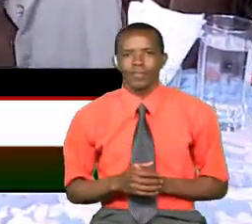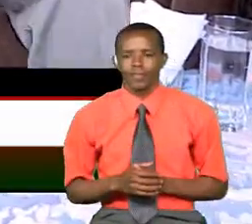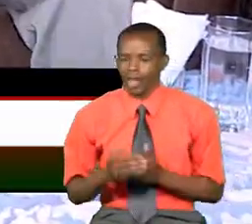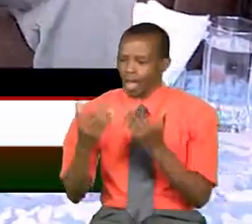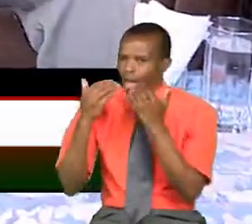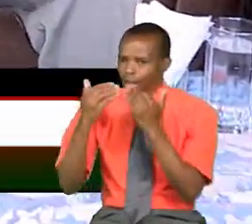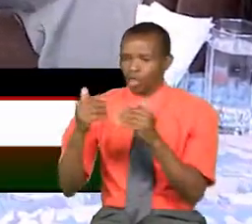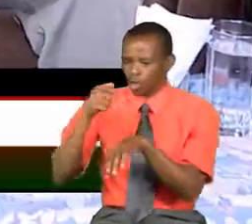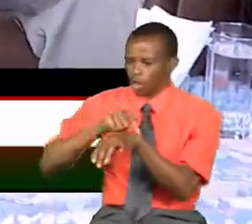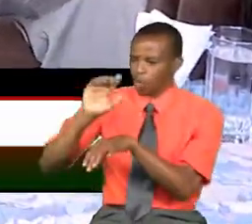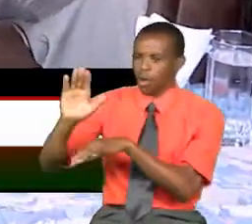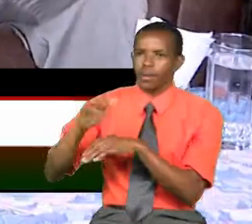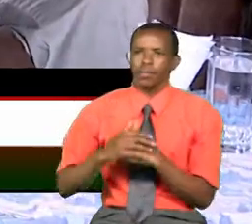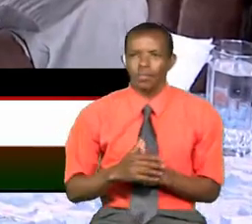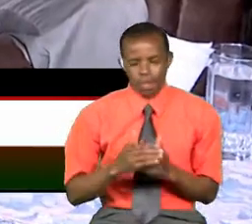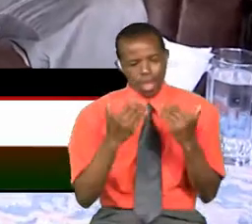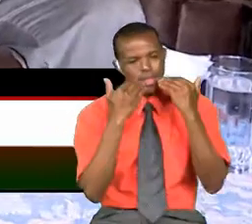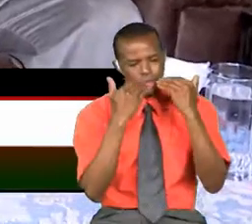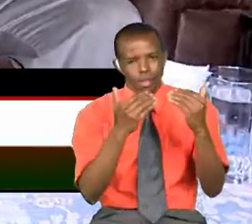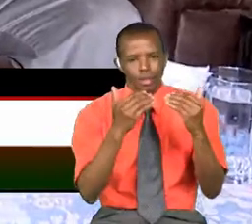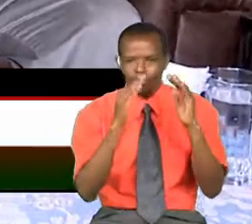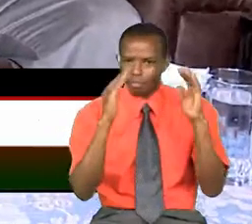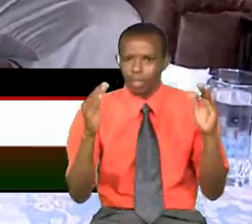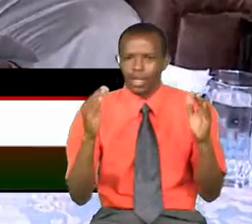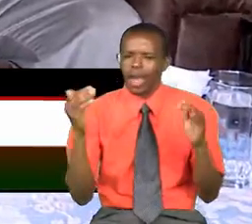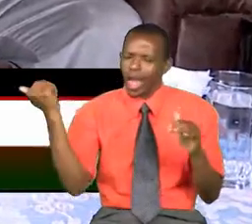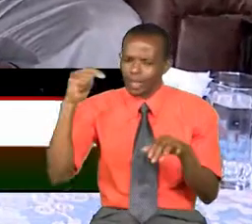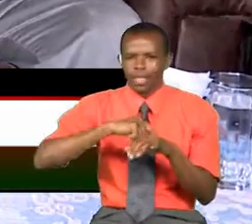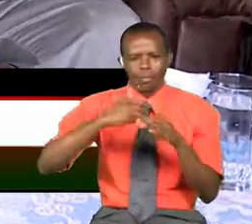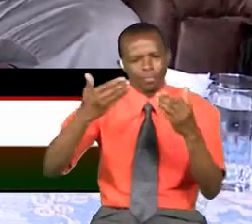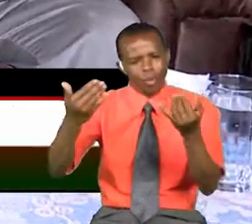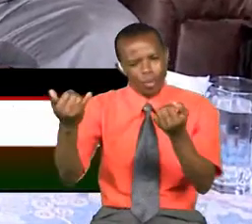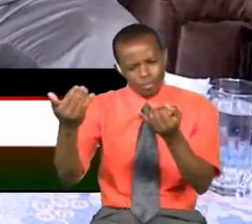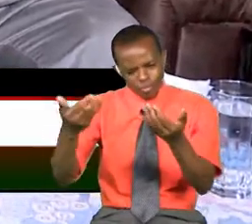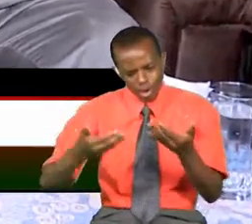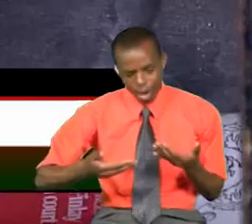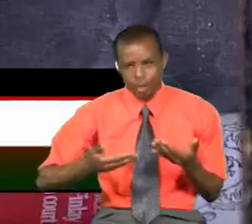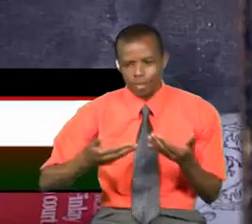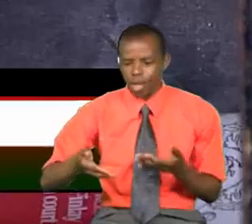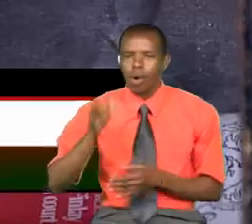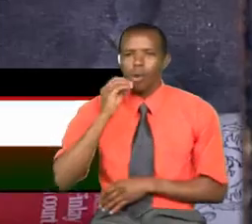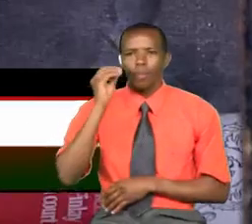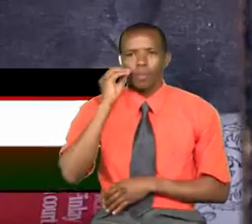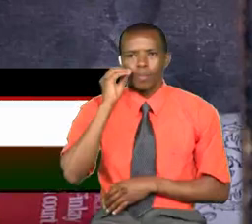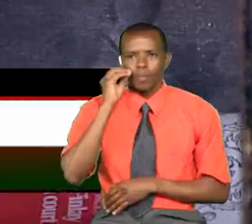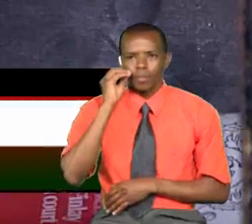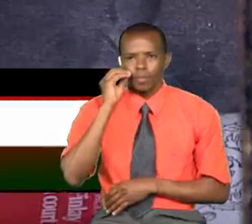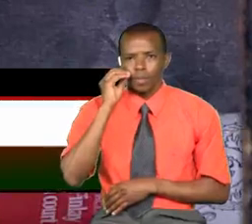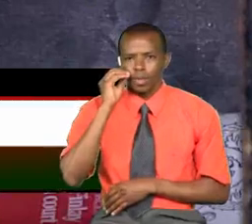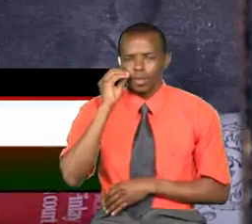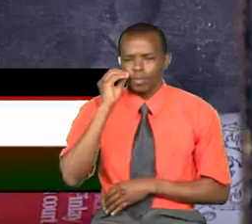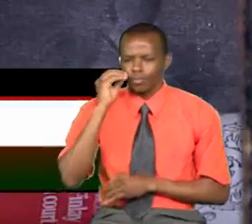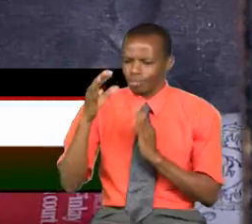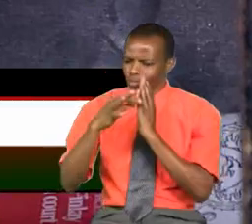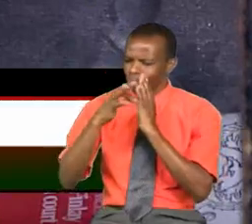Asante sana kwa muda wenu. Nashukuru sana. Wakati wote mnakaribishwa hapa nyumbani. Yeah. Well known for